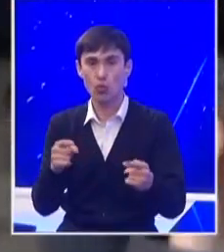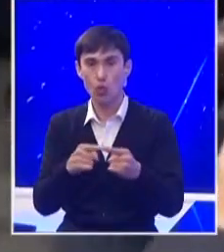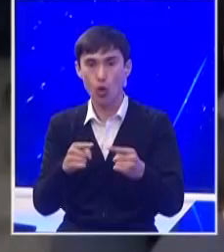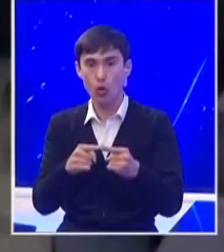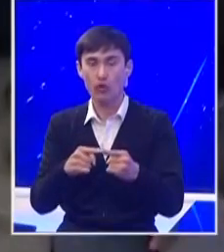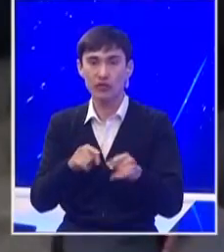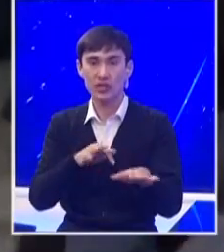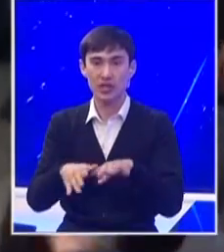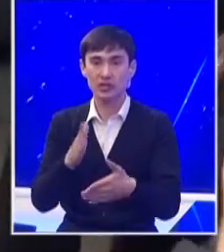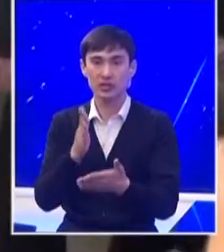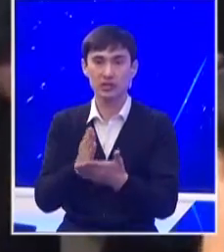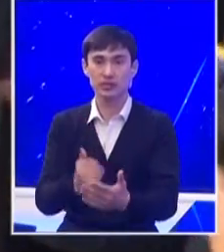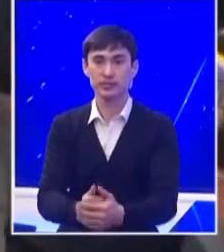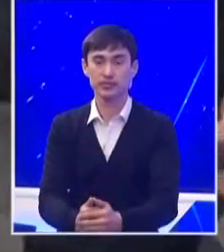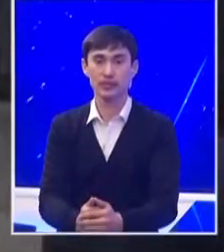дела.